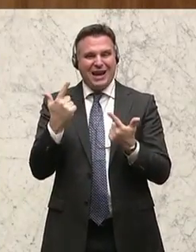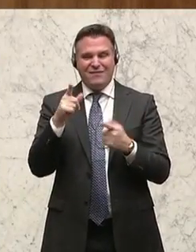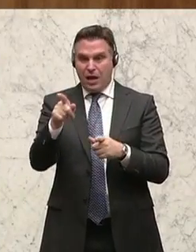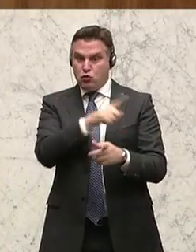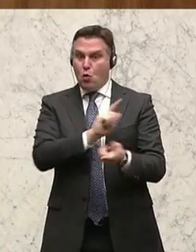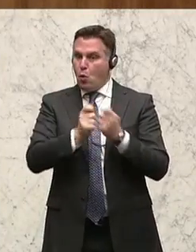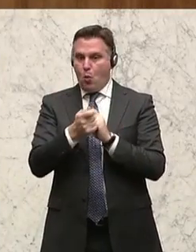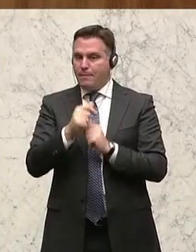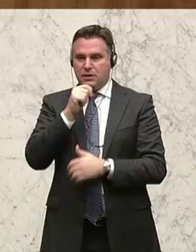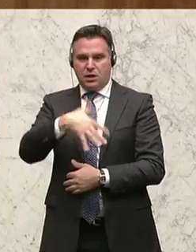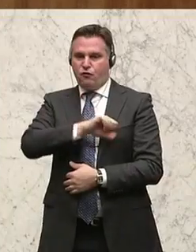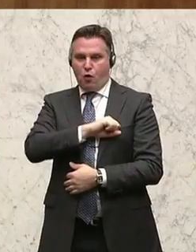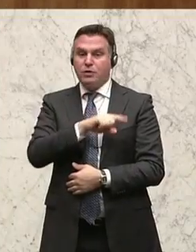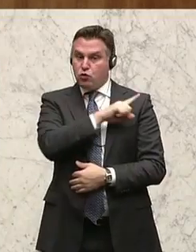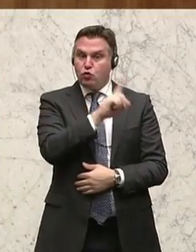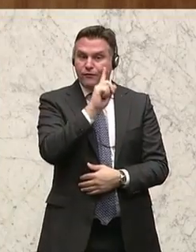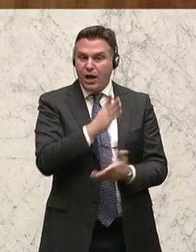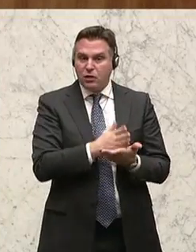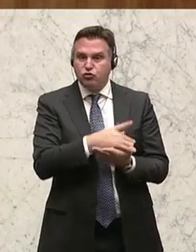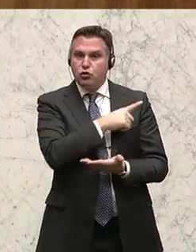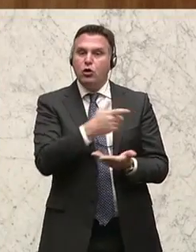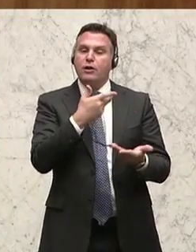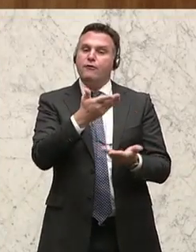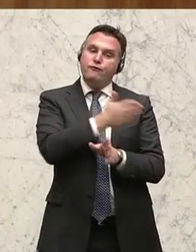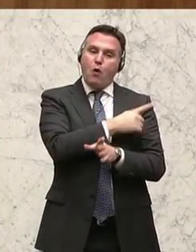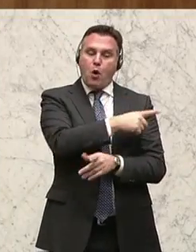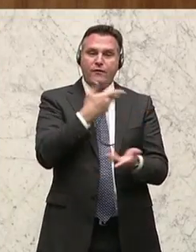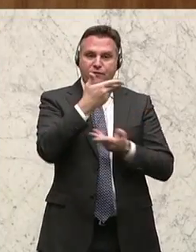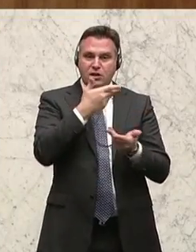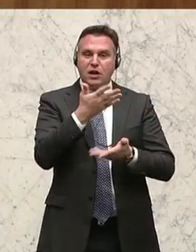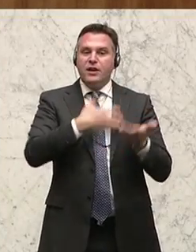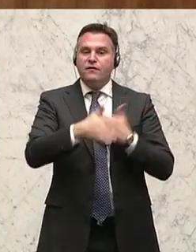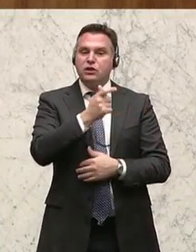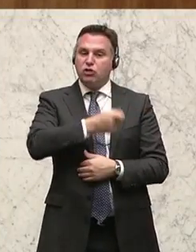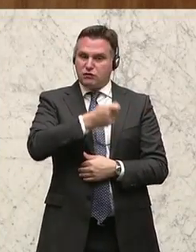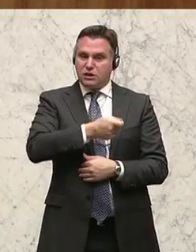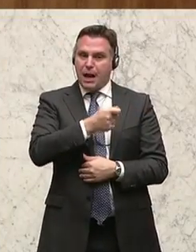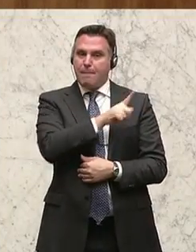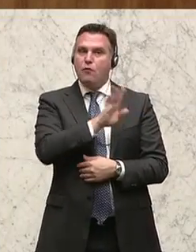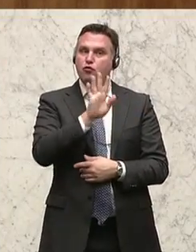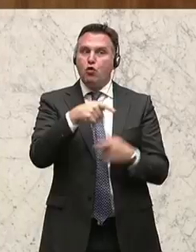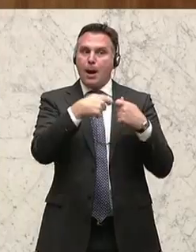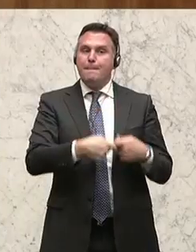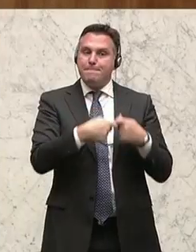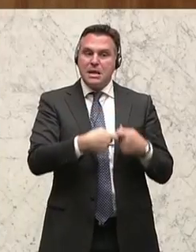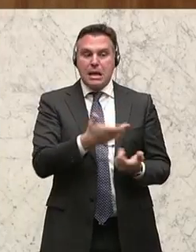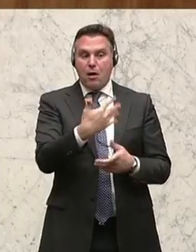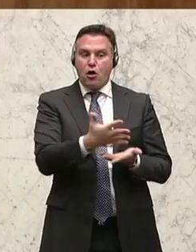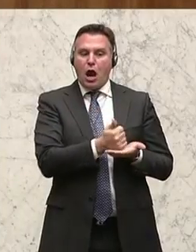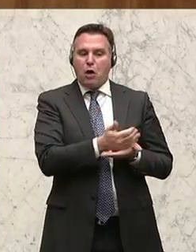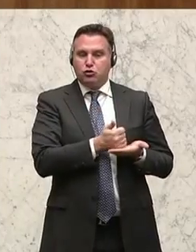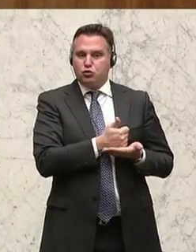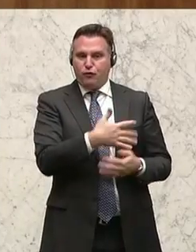gut wie ich. Das hat Ihr Vorgänger verhandelt mit der Wirtschaftskammer. Die haben sich da für ihre Mitglieder viel ausgeholt. Aus